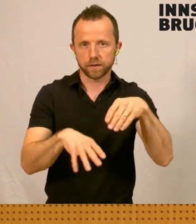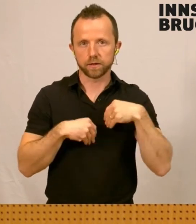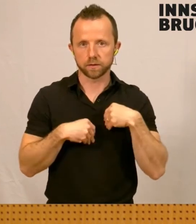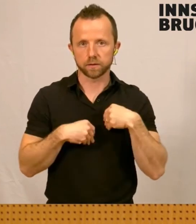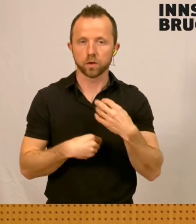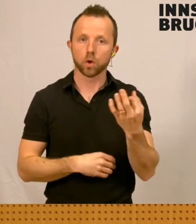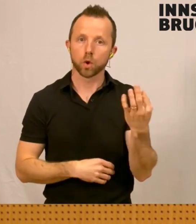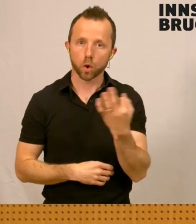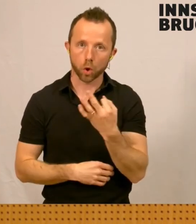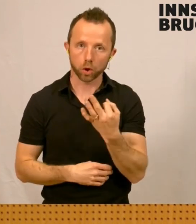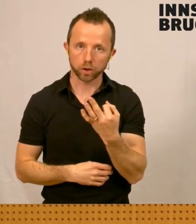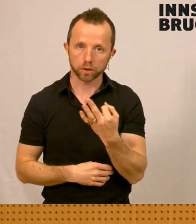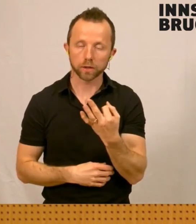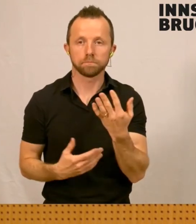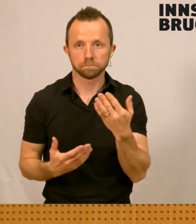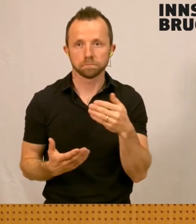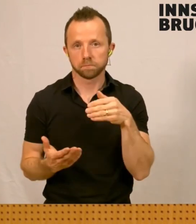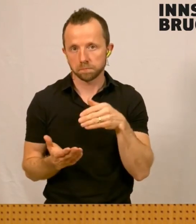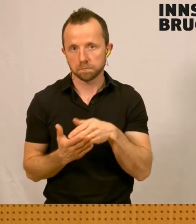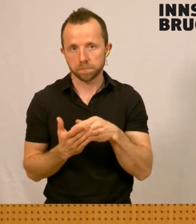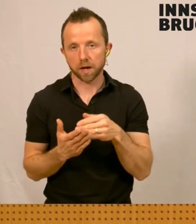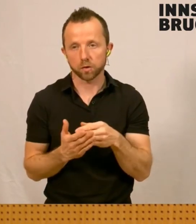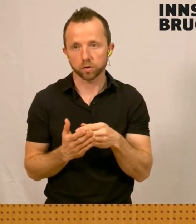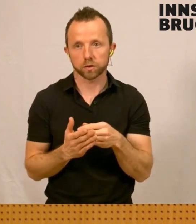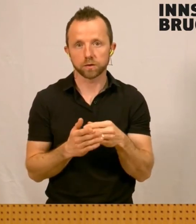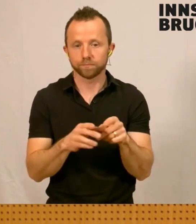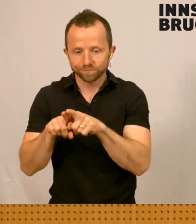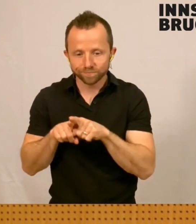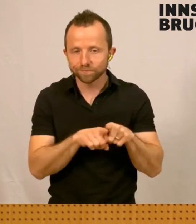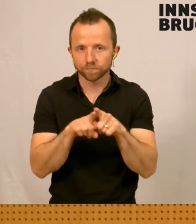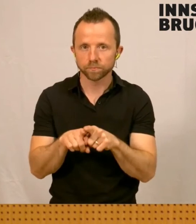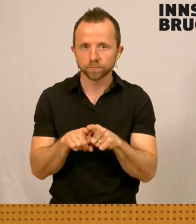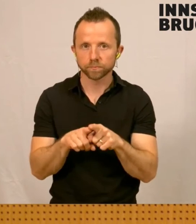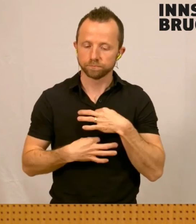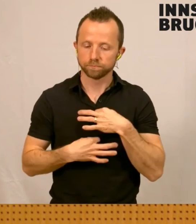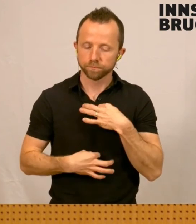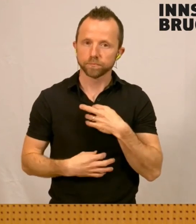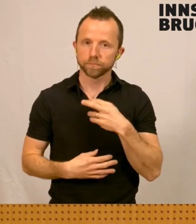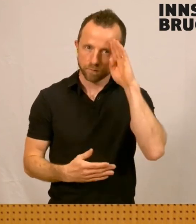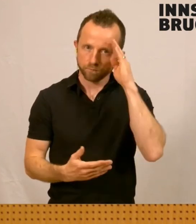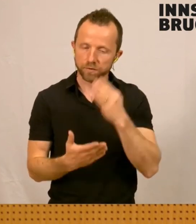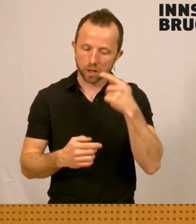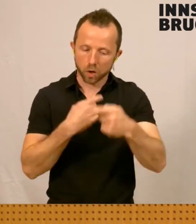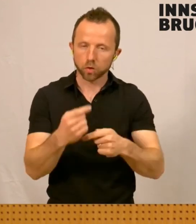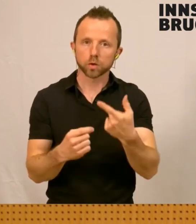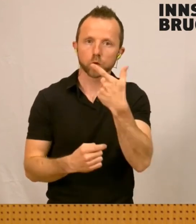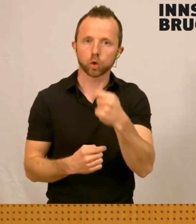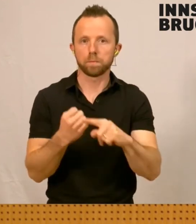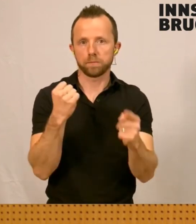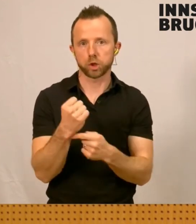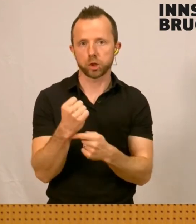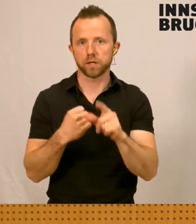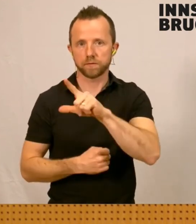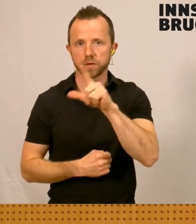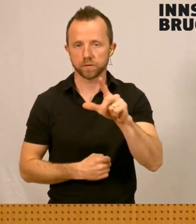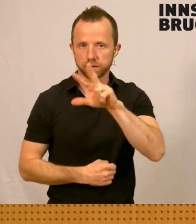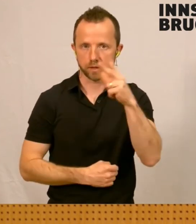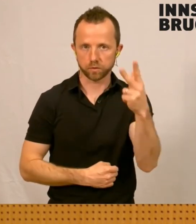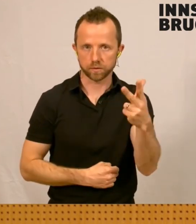Fall für ein ausgewogenes und seriöses Doppelbudget, die Budgets 2022 und